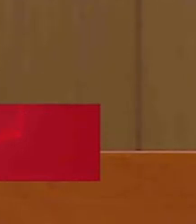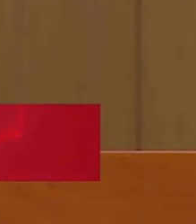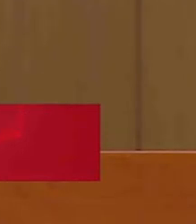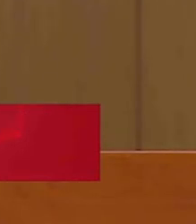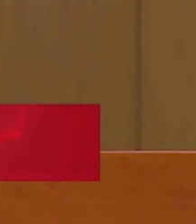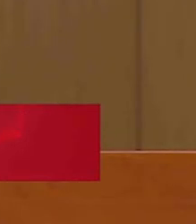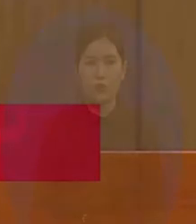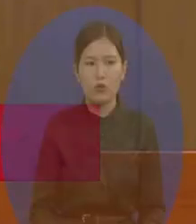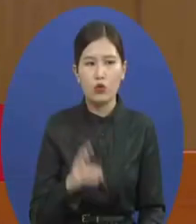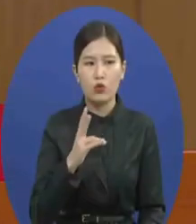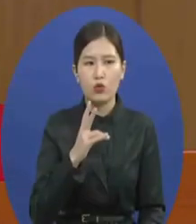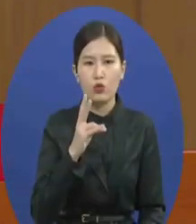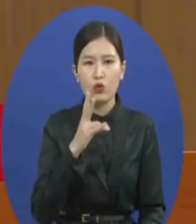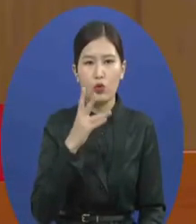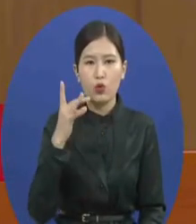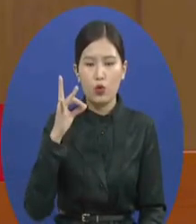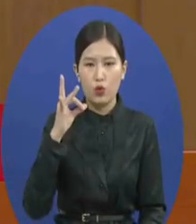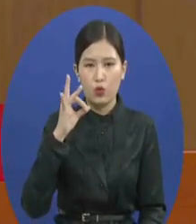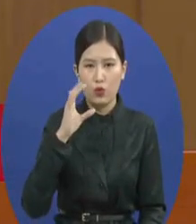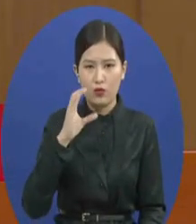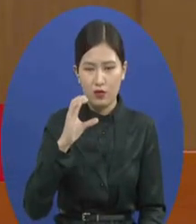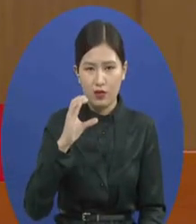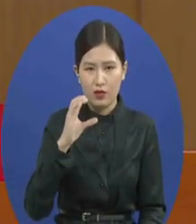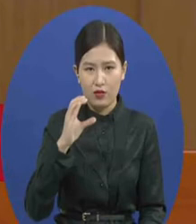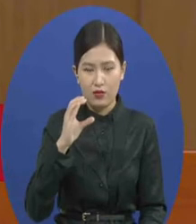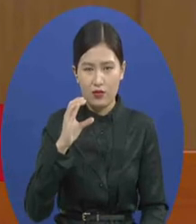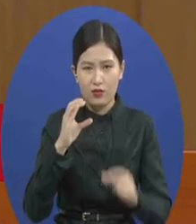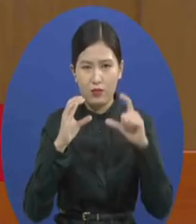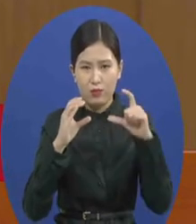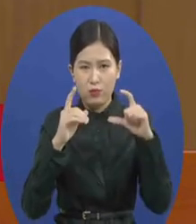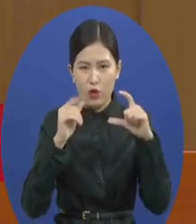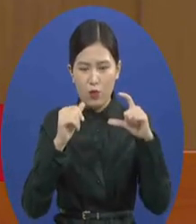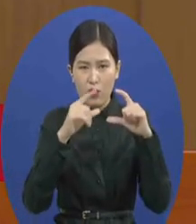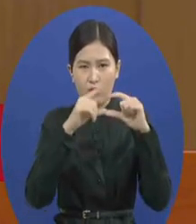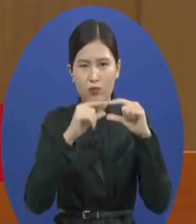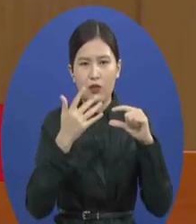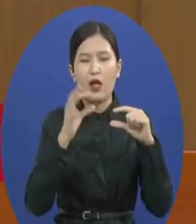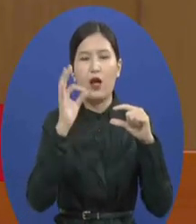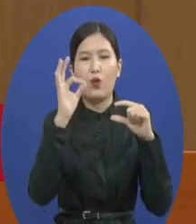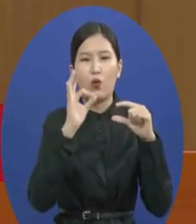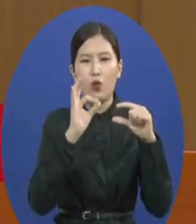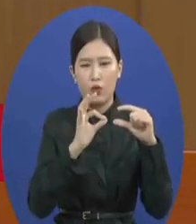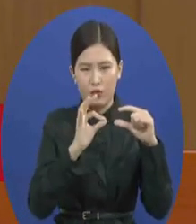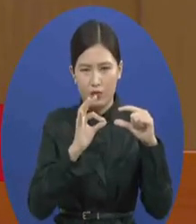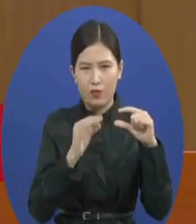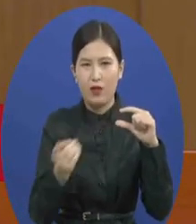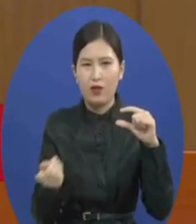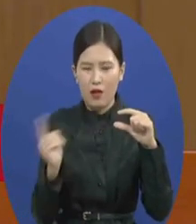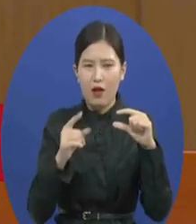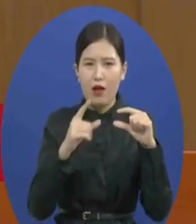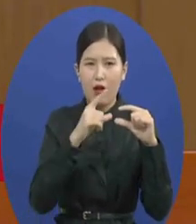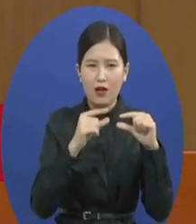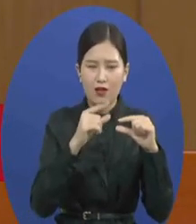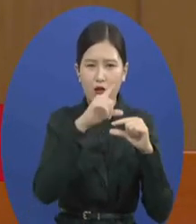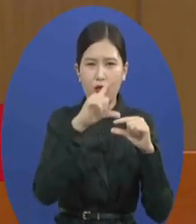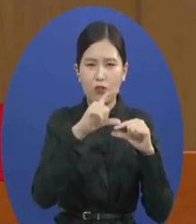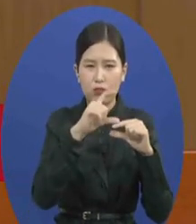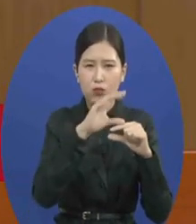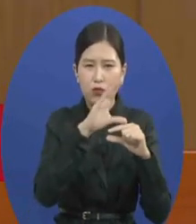Сайжруулсан шахмал төлшний үнийг бид 50% бууруулсан. Үнийг 75% бууруулж